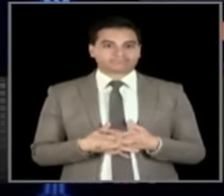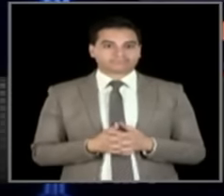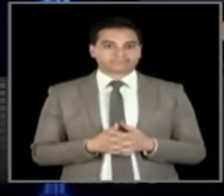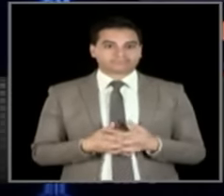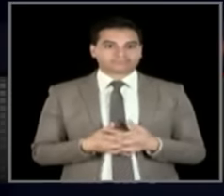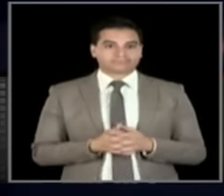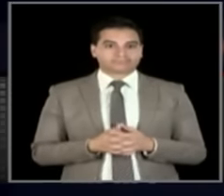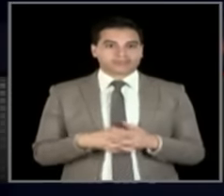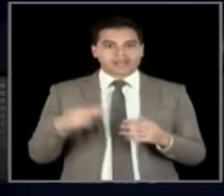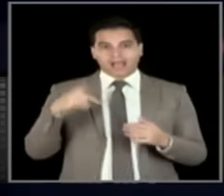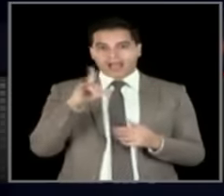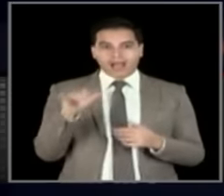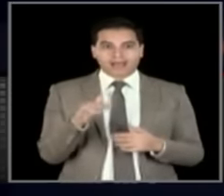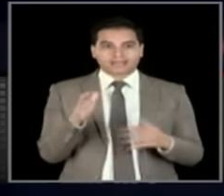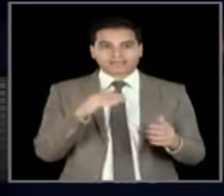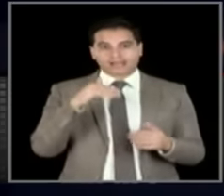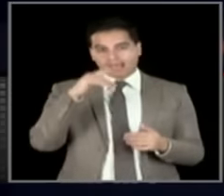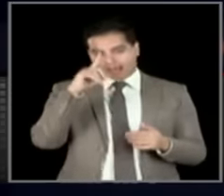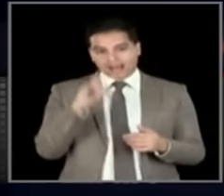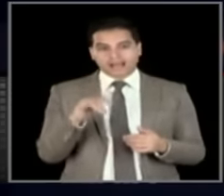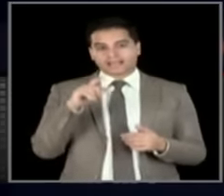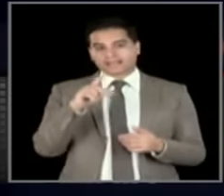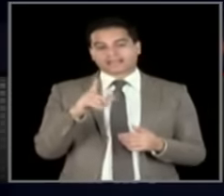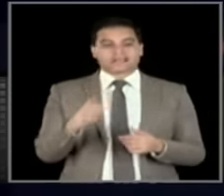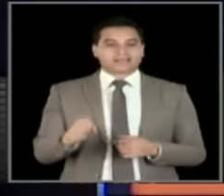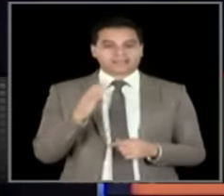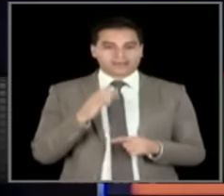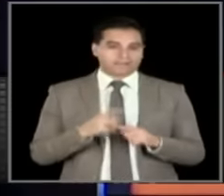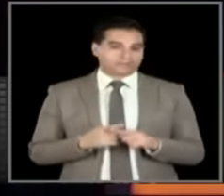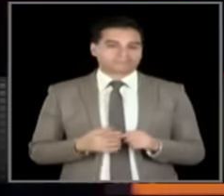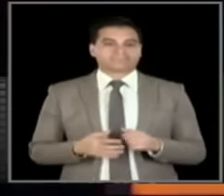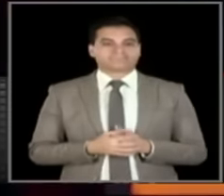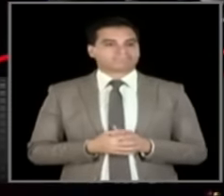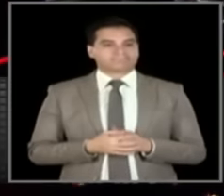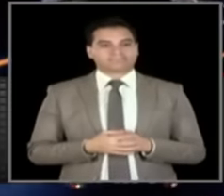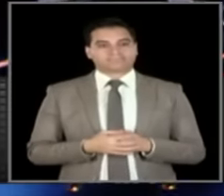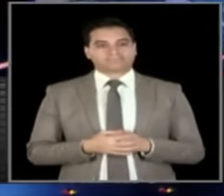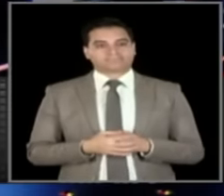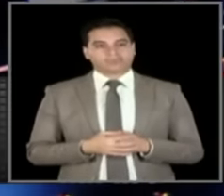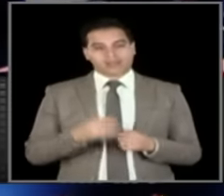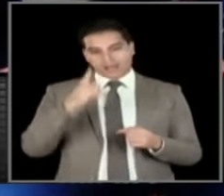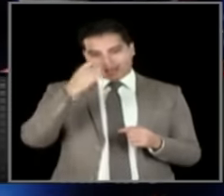علي خليل. علي خليل إجابة خاطئة.